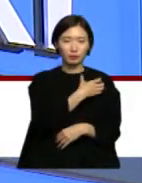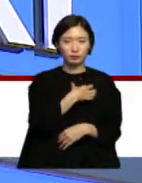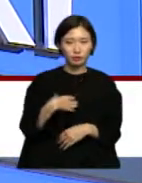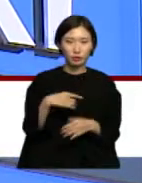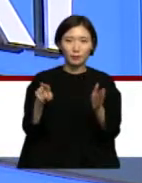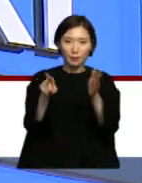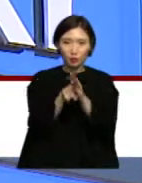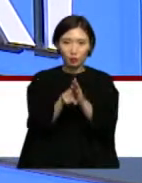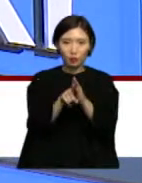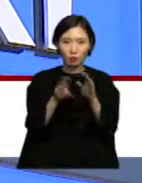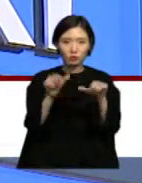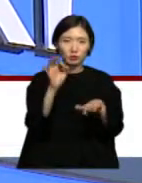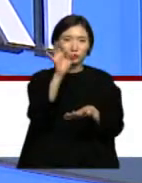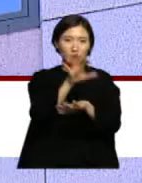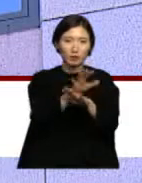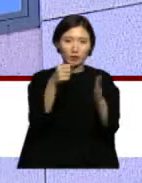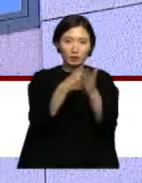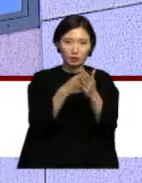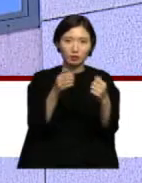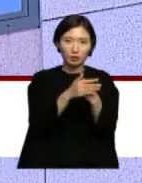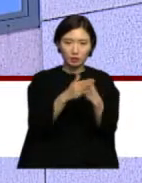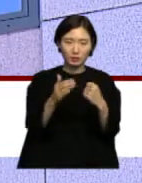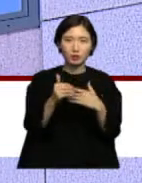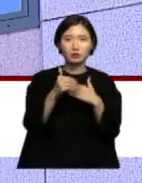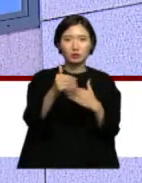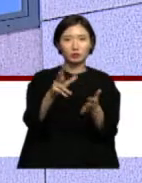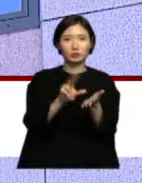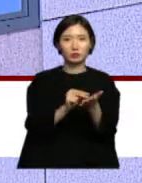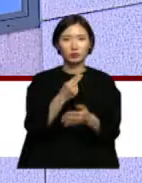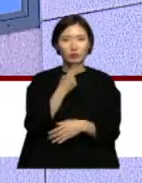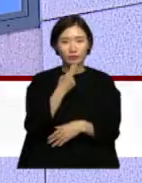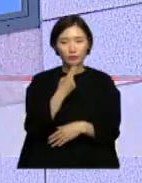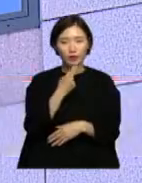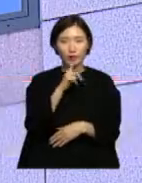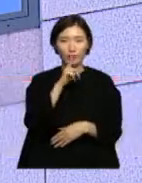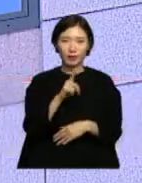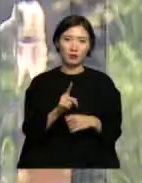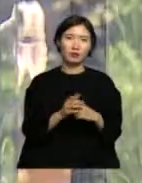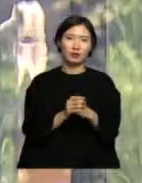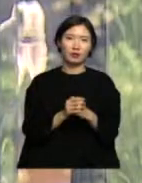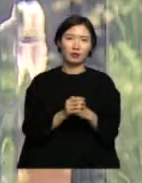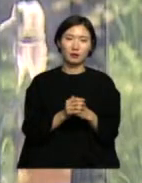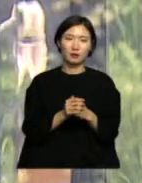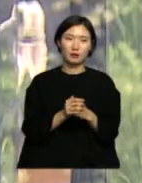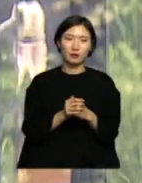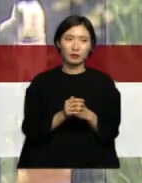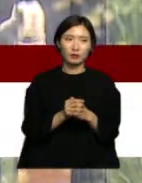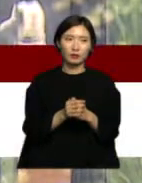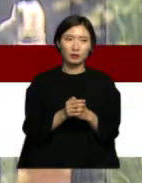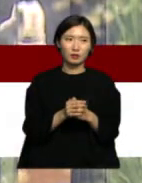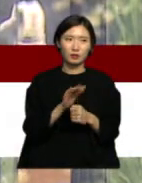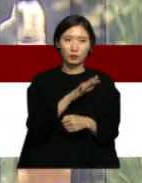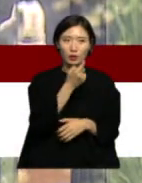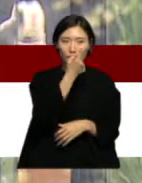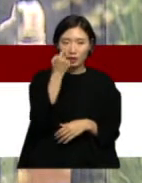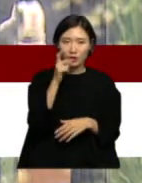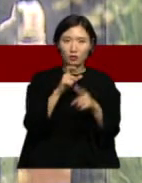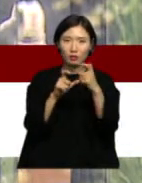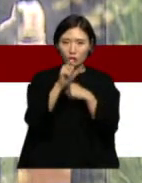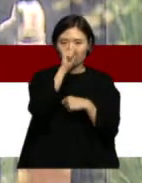믿고 부지 매각을 결정했기 때문에 절차상의 문제는 없다고 밝혔습니다. 우리가 판결을 지금도